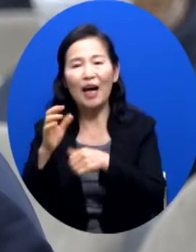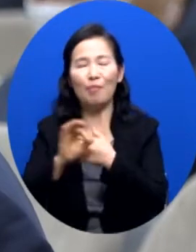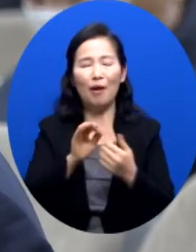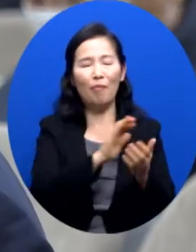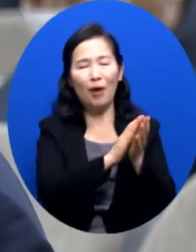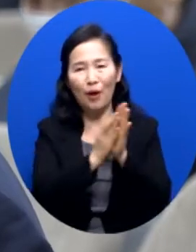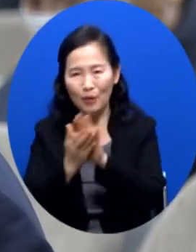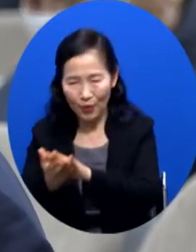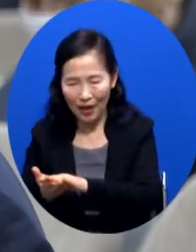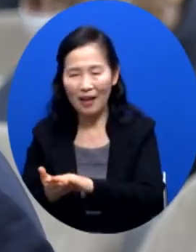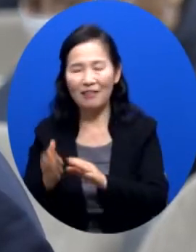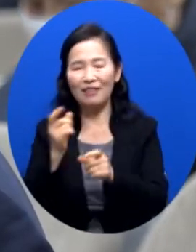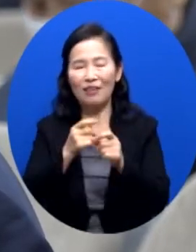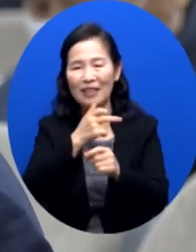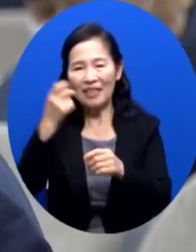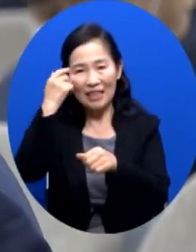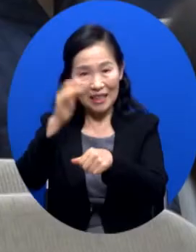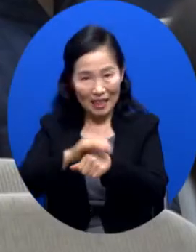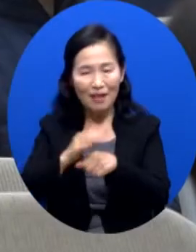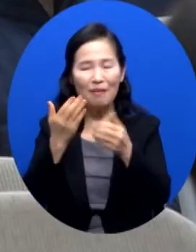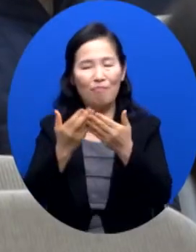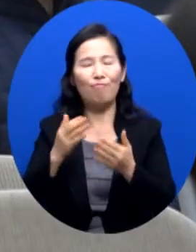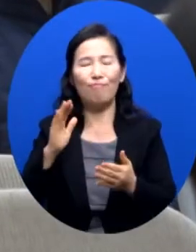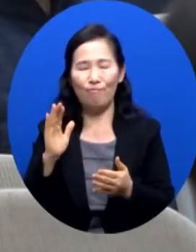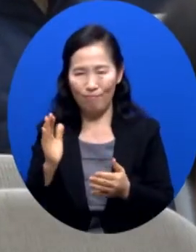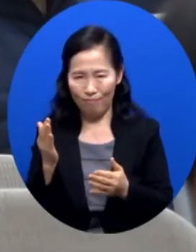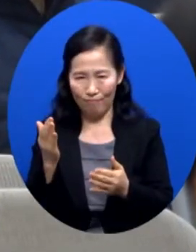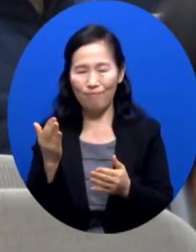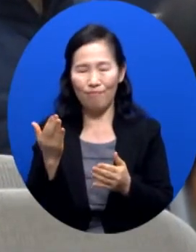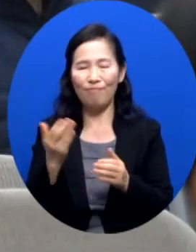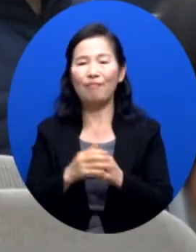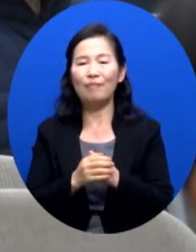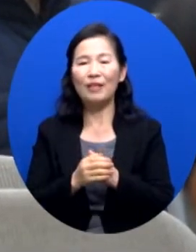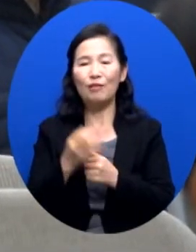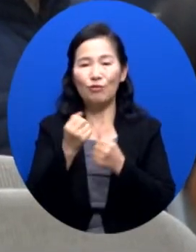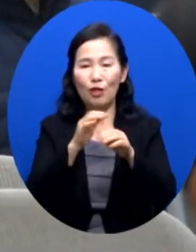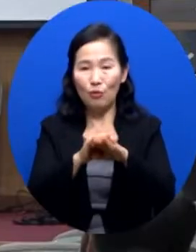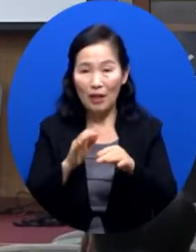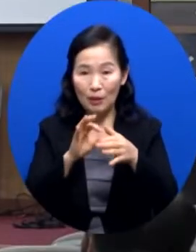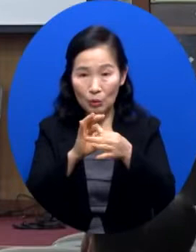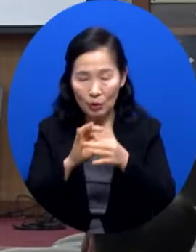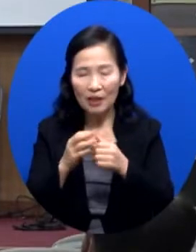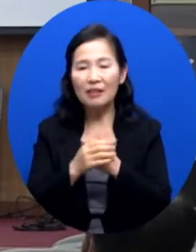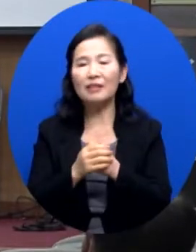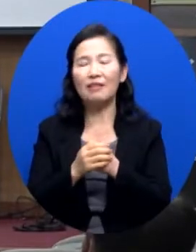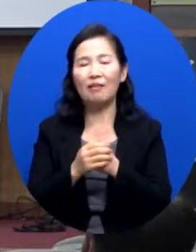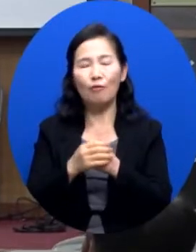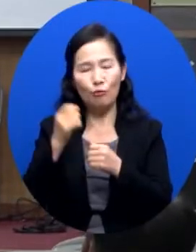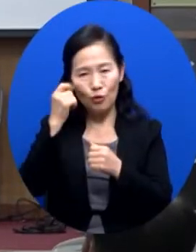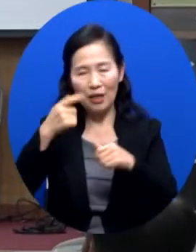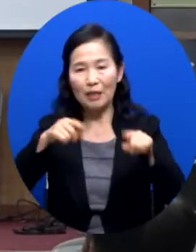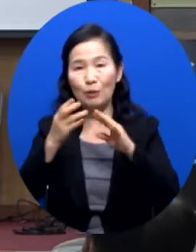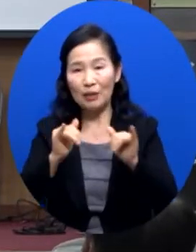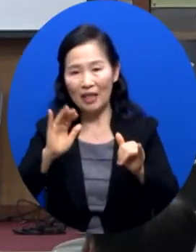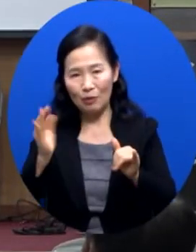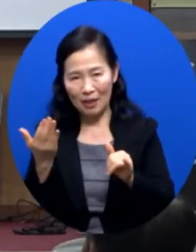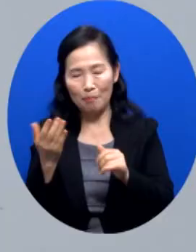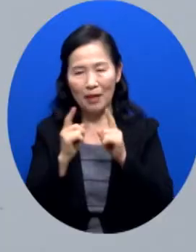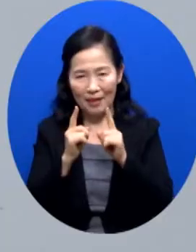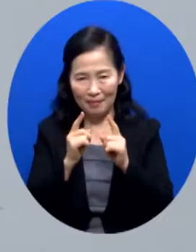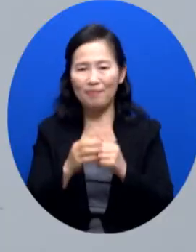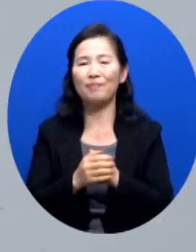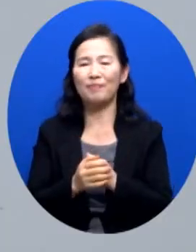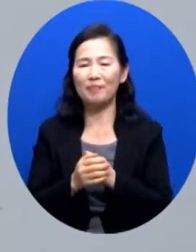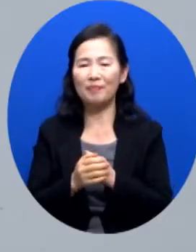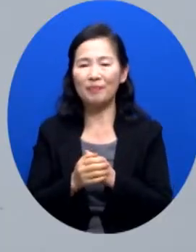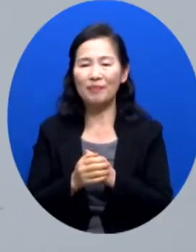도전에 필요한 지혜를 받게 될 것이라며 수련회를 통해 불확실한 세상을 인도할 리더들이 되길 바란다고 전했습니다